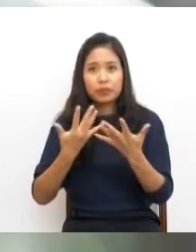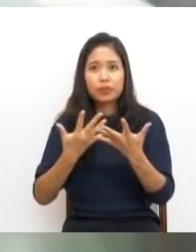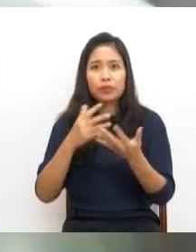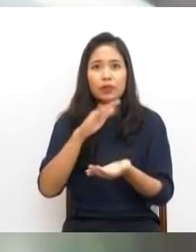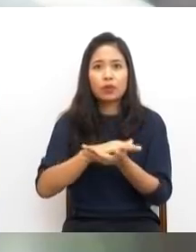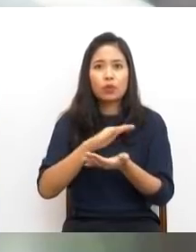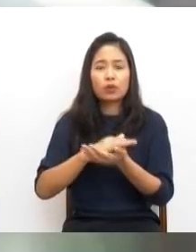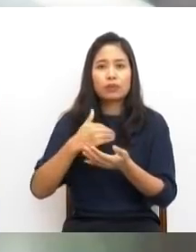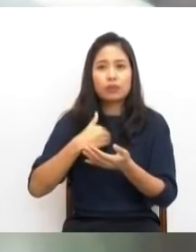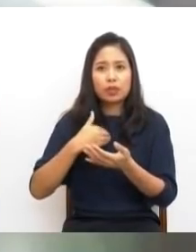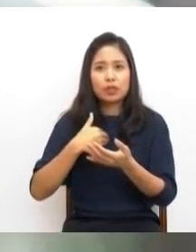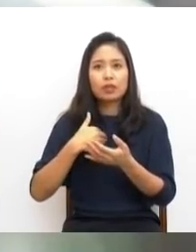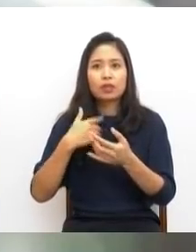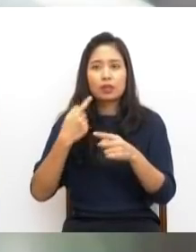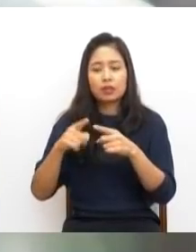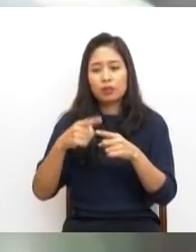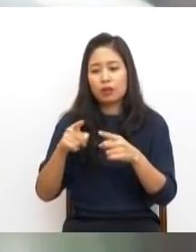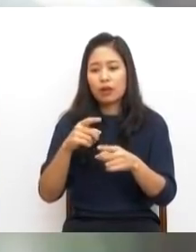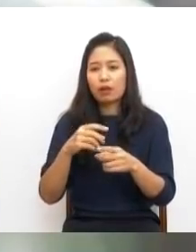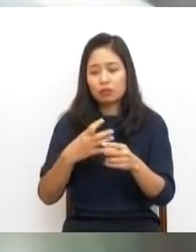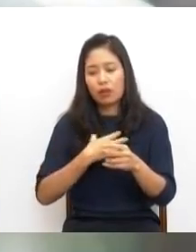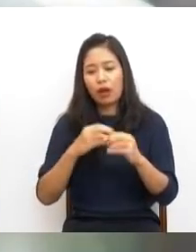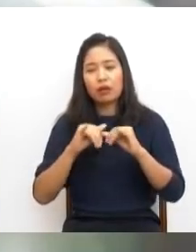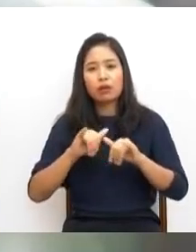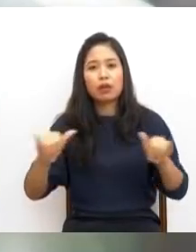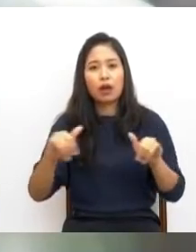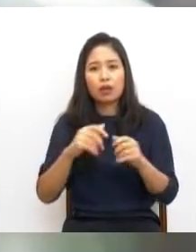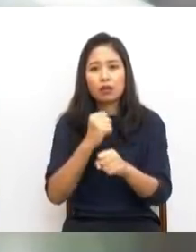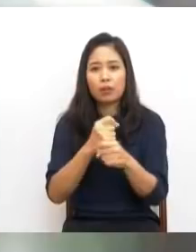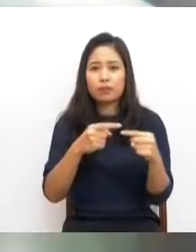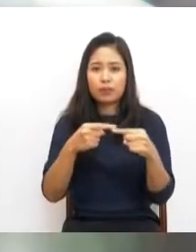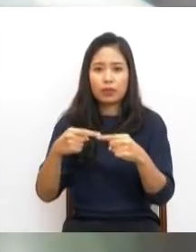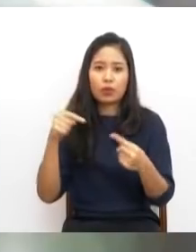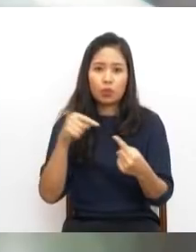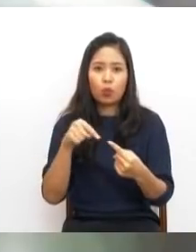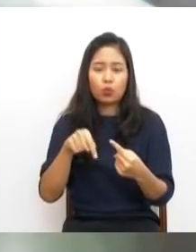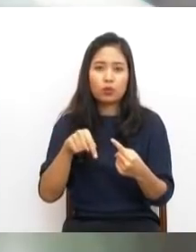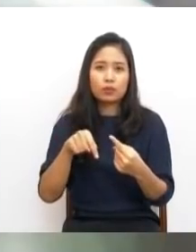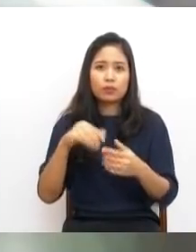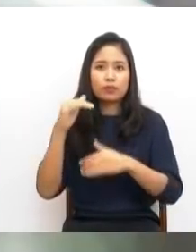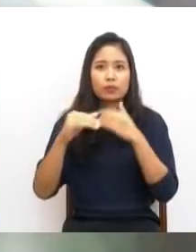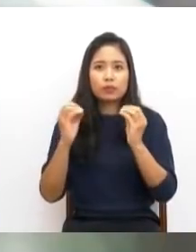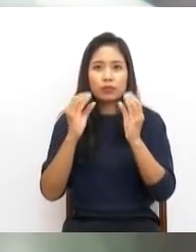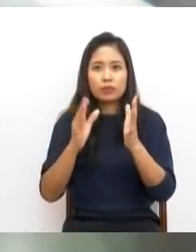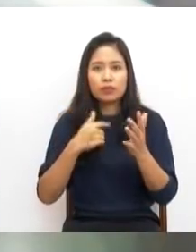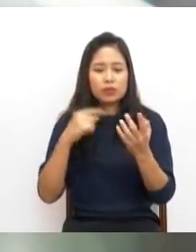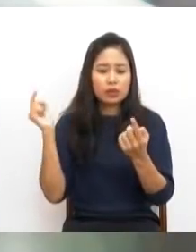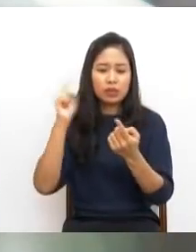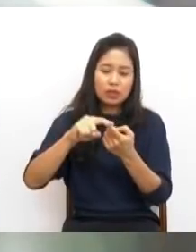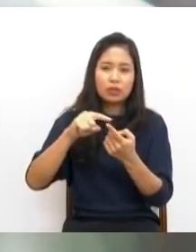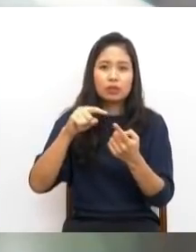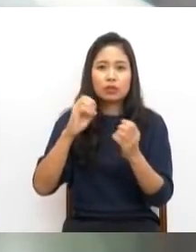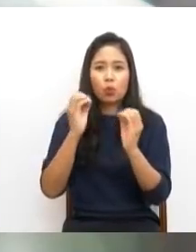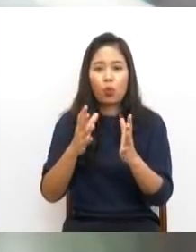อ่ยที่ทาง ชายคออ ย่างเงี้ยครับ บนดอยอะไรมาเนี่ยใช่ไหมคะที่เขาเรียกว่าเขายังไม่ถึงในจุดตรงนี้นั่น